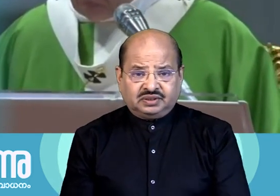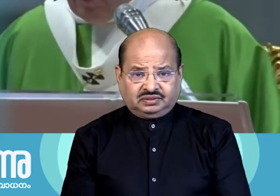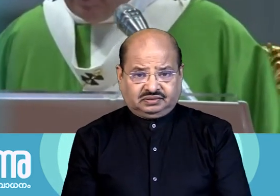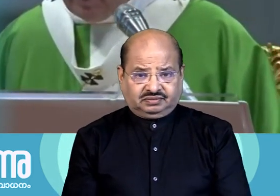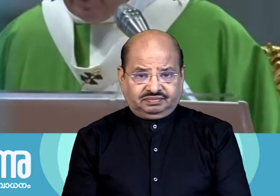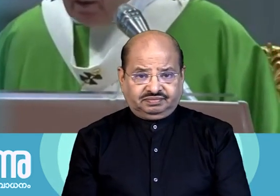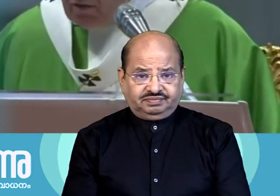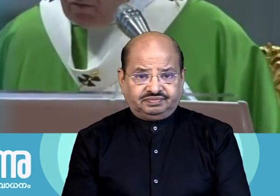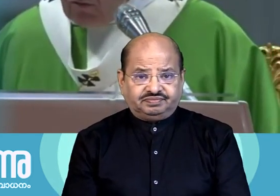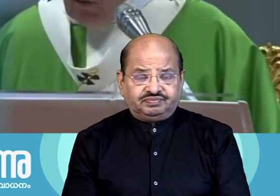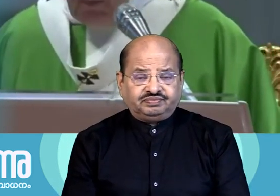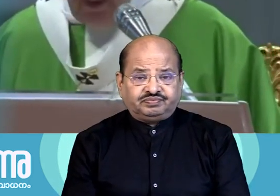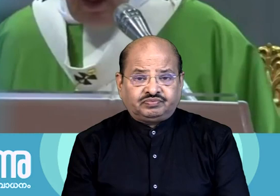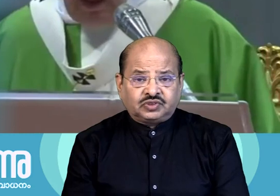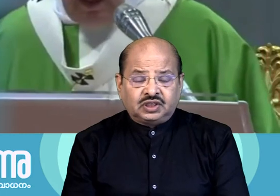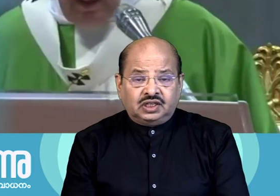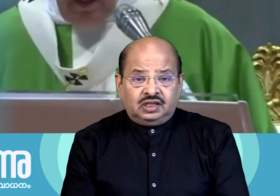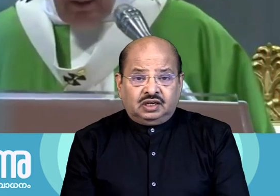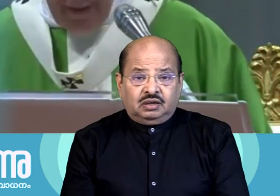നൽകാനിടയാകും.